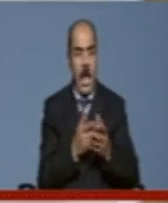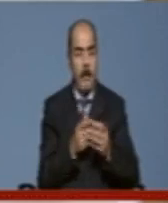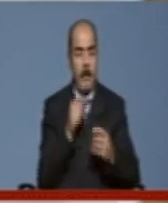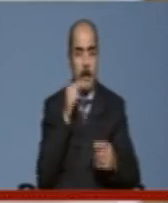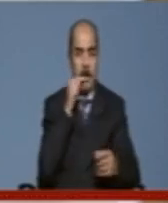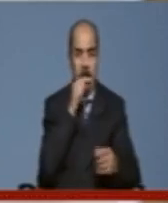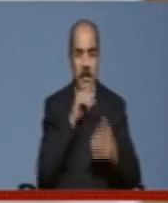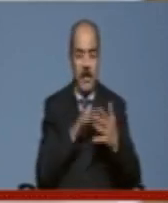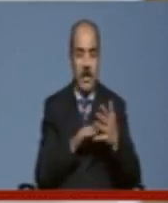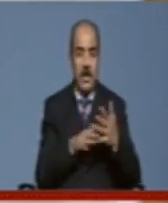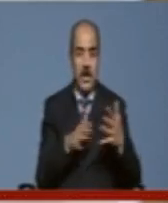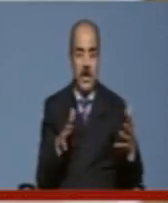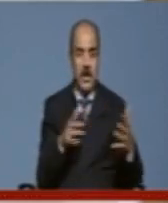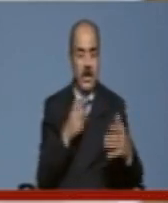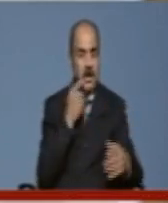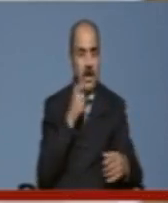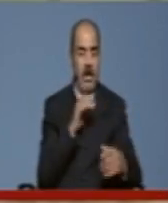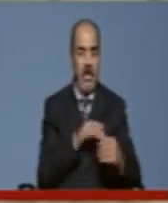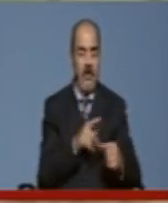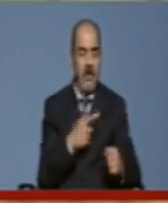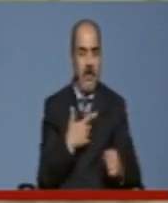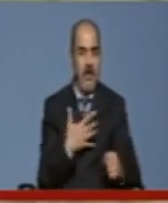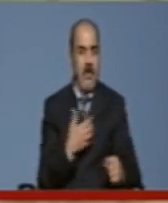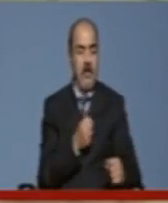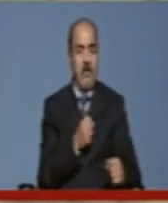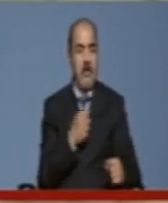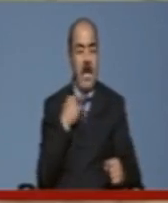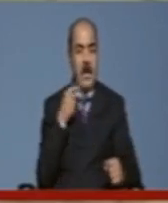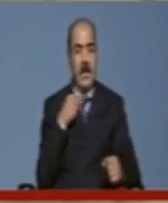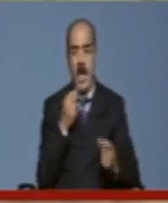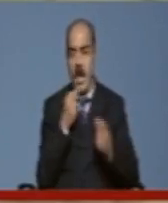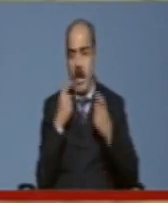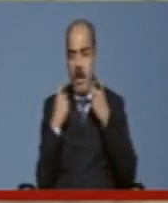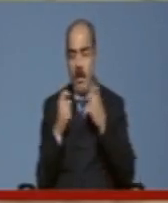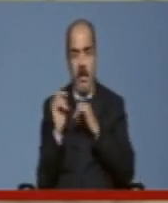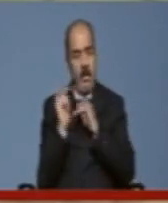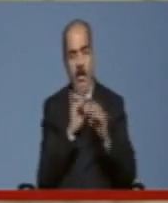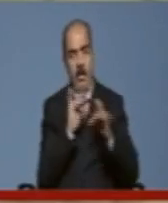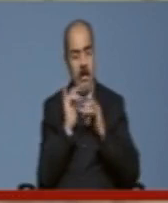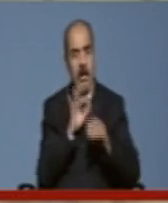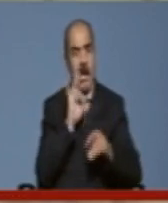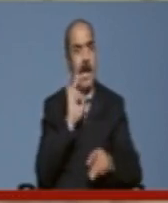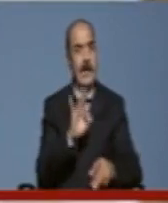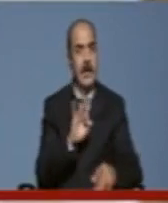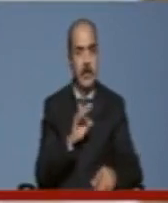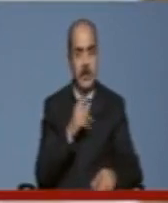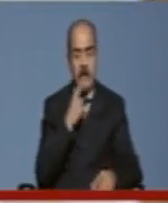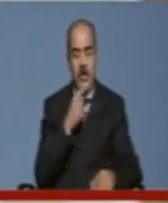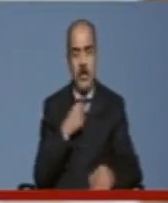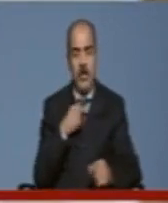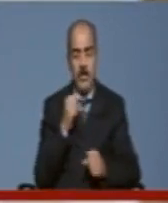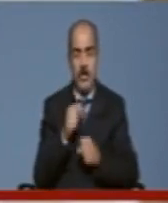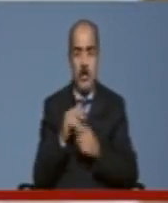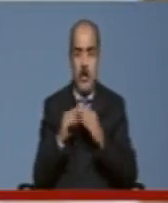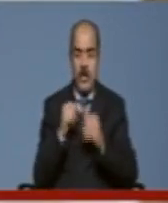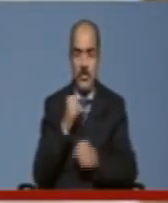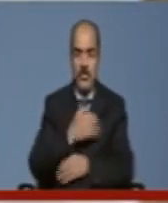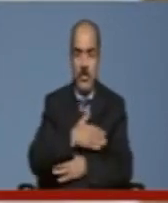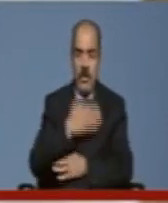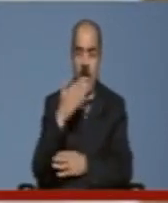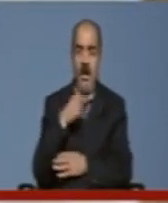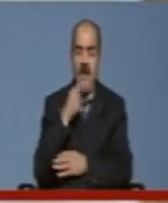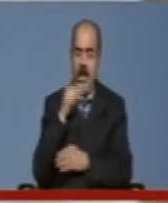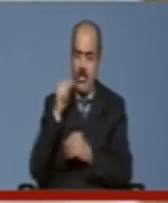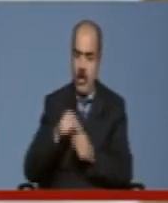المساعدة الإنسانية يجب أن تصل إلى غزة بدون عوائق. وأود أن أحيي ما تفعله مصر لسكان غزة اليوم،